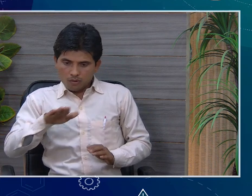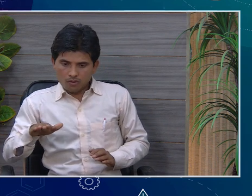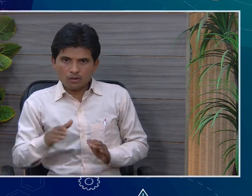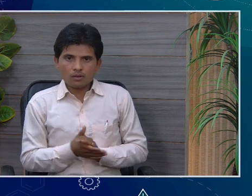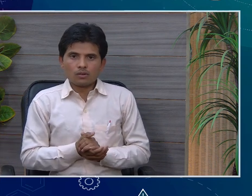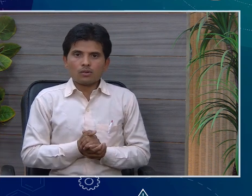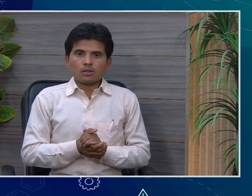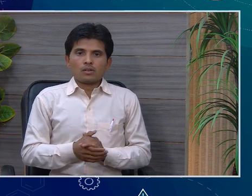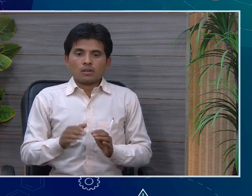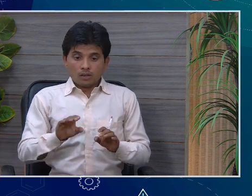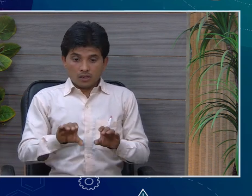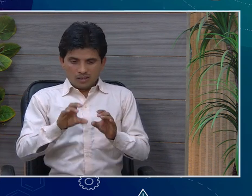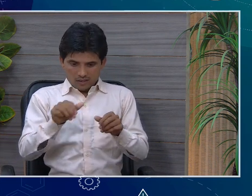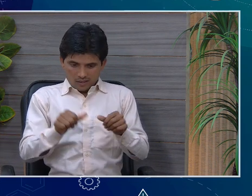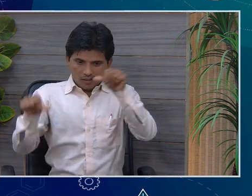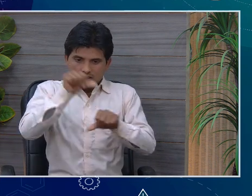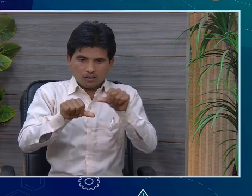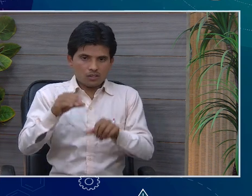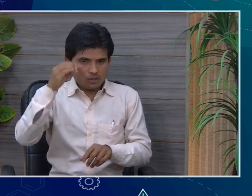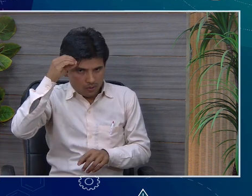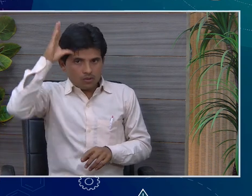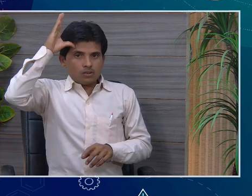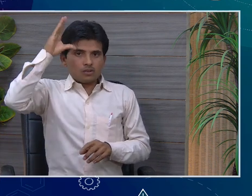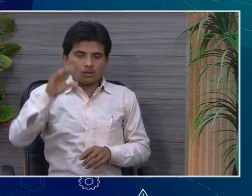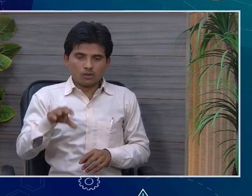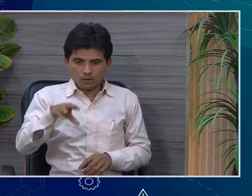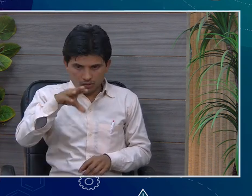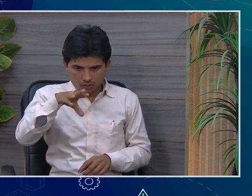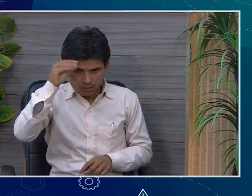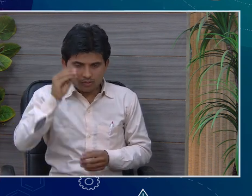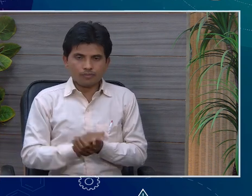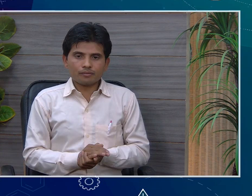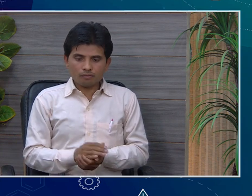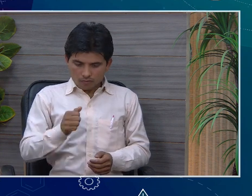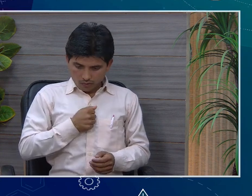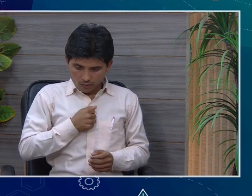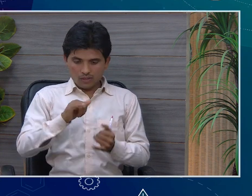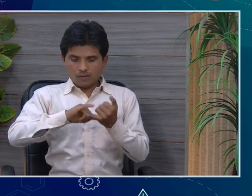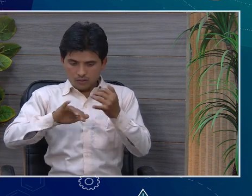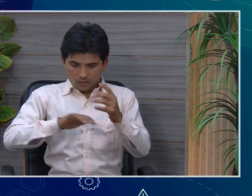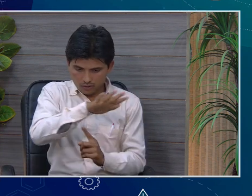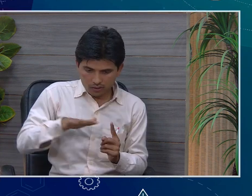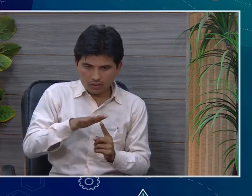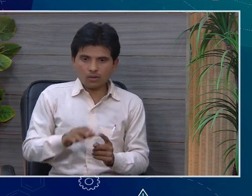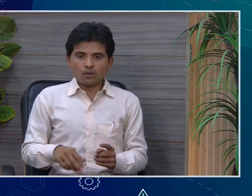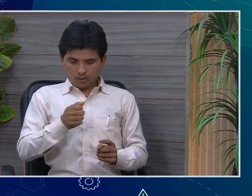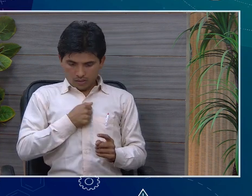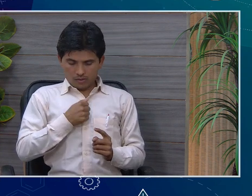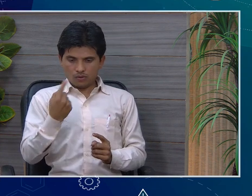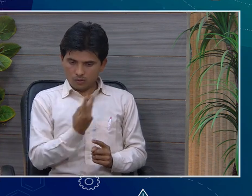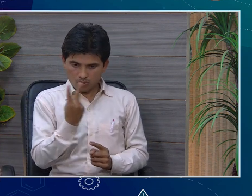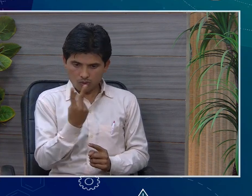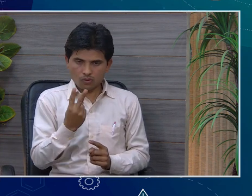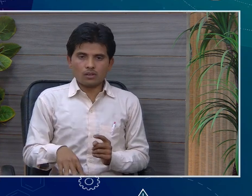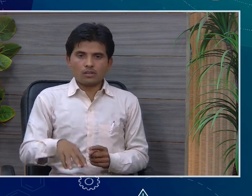उन कंप्लीट साइंस कॉलेज को गेम्स कर सकता है अपने लिए और अपने समाज के लिए भी तो यह खास चीजें हैं जो कि आप साइंस के